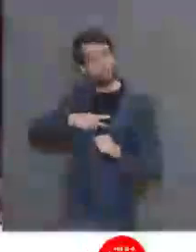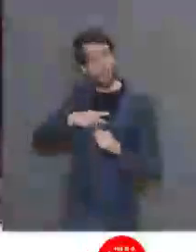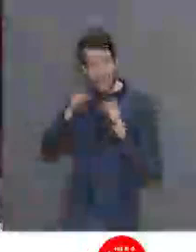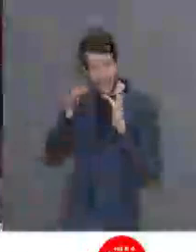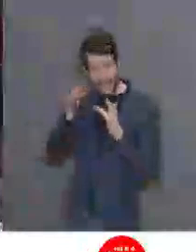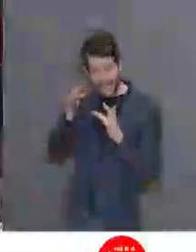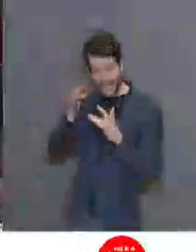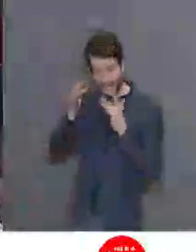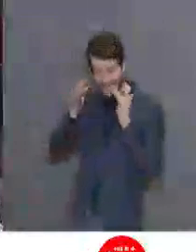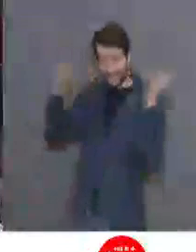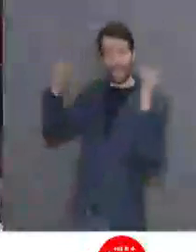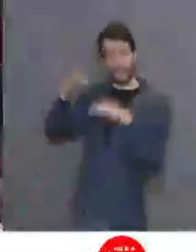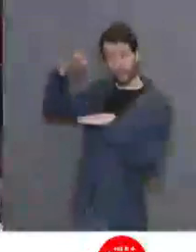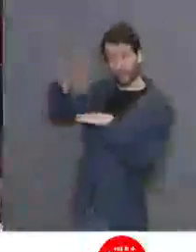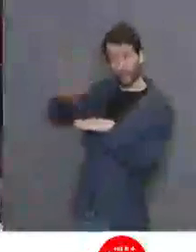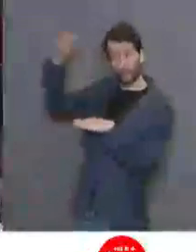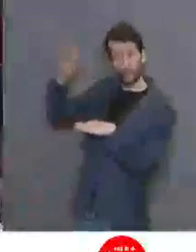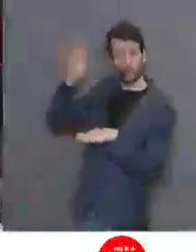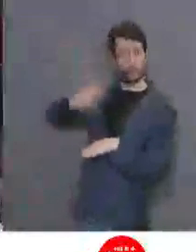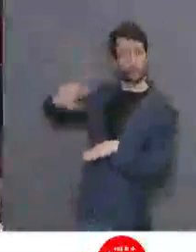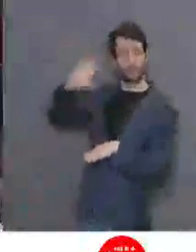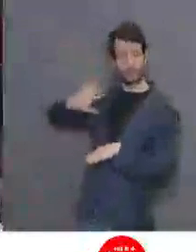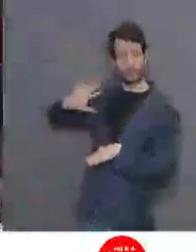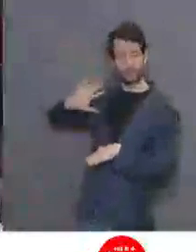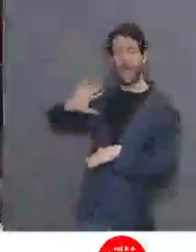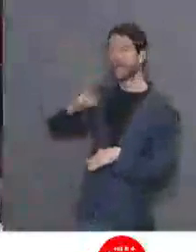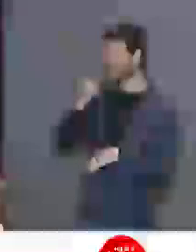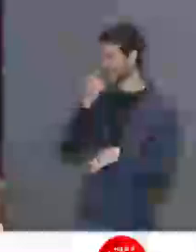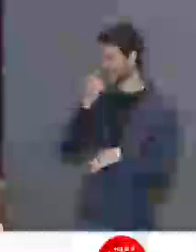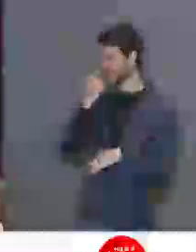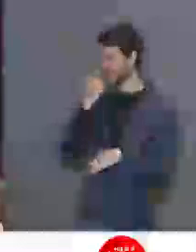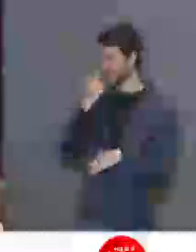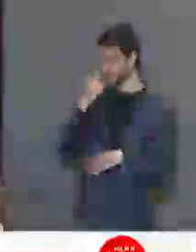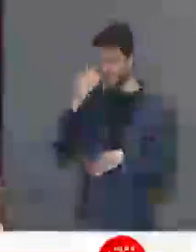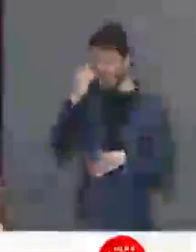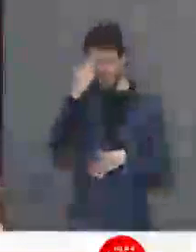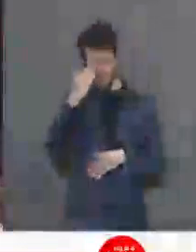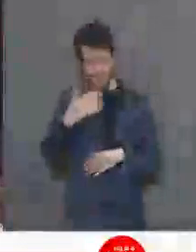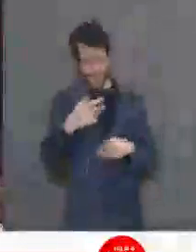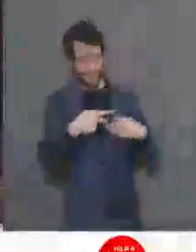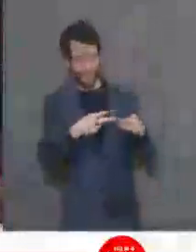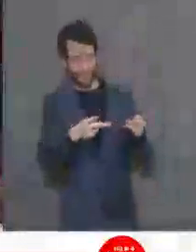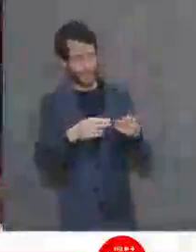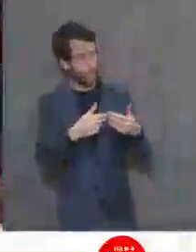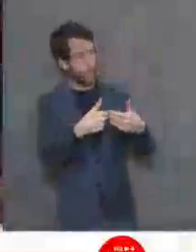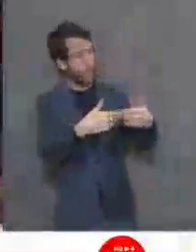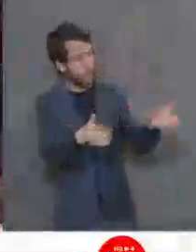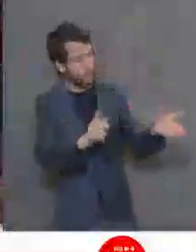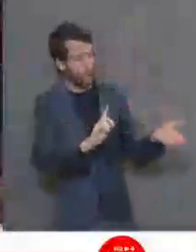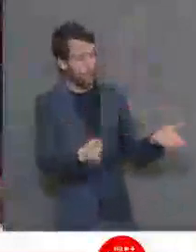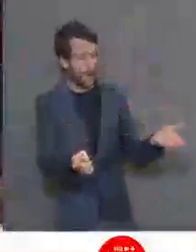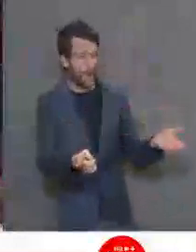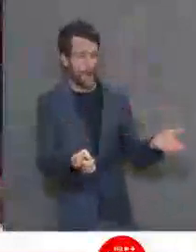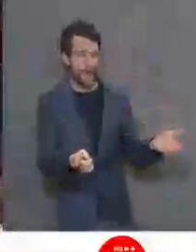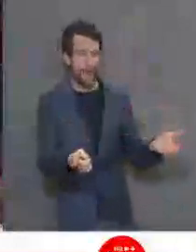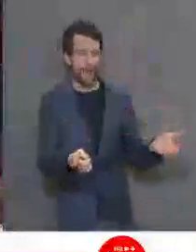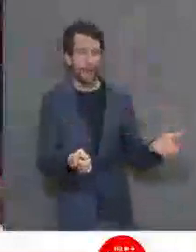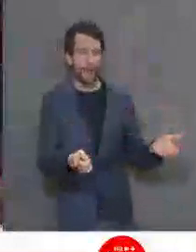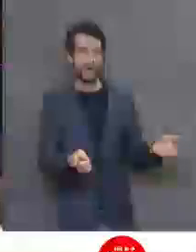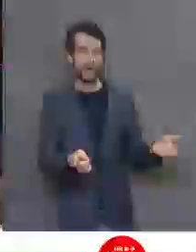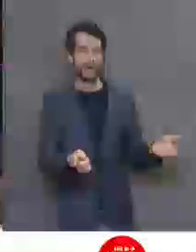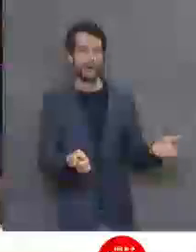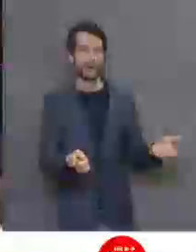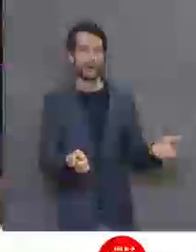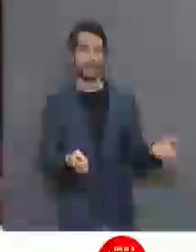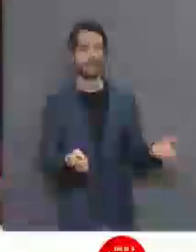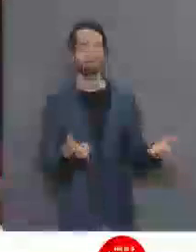passée, ancienne, me faisait penser que la non-ouverture au public, à côté de ce qui vient d'être indiqué sur l'ensemble de